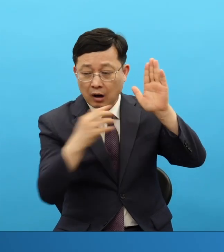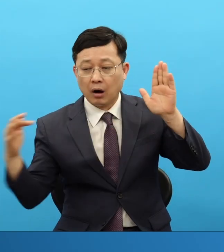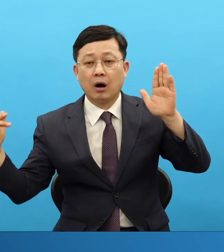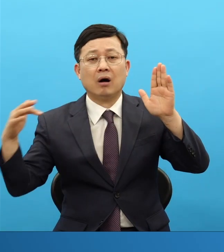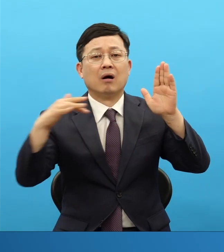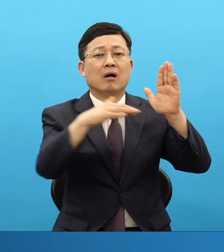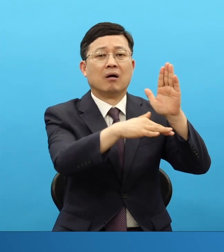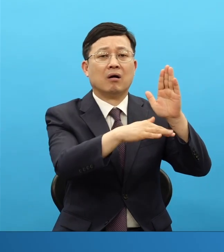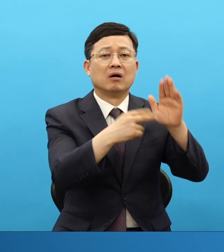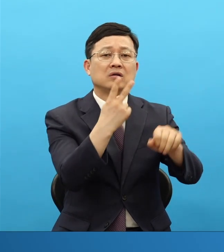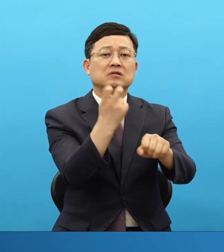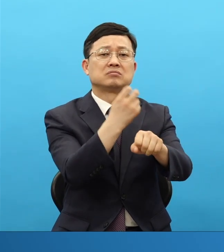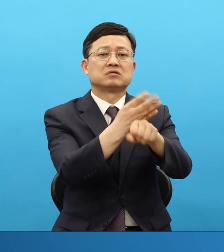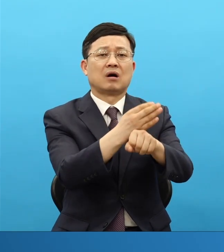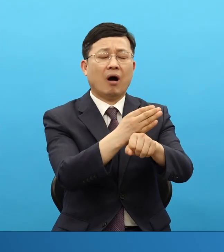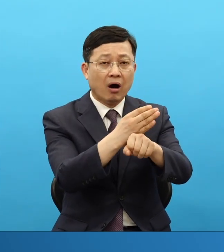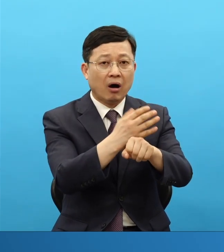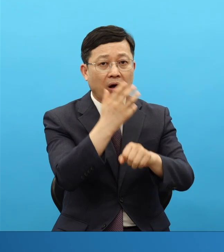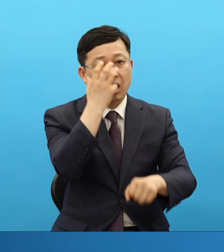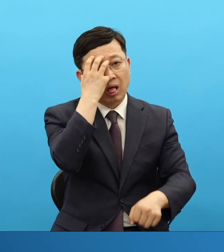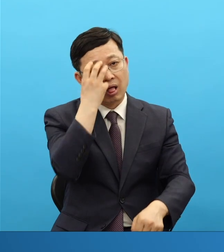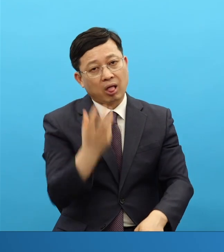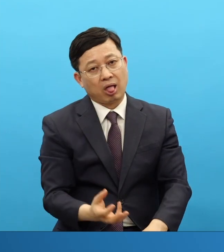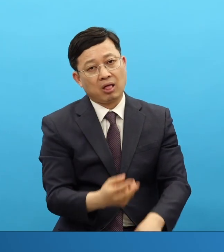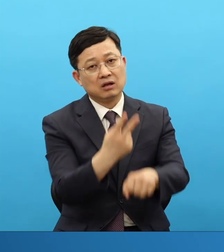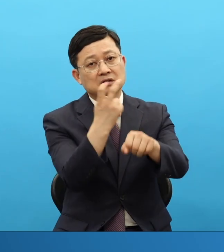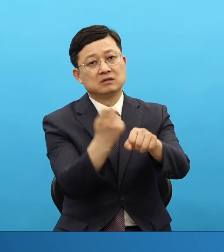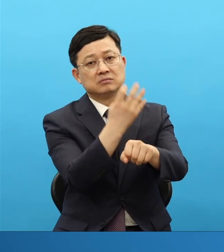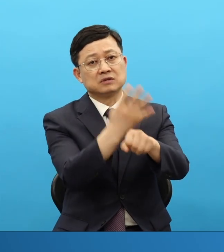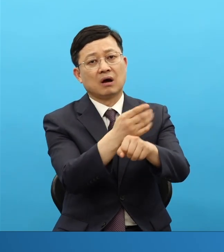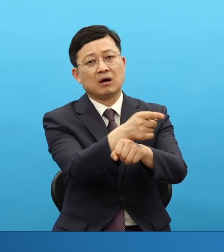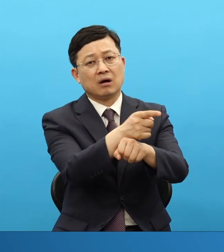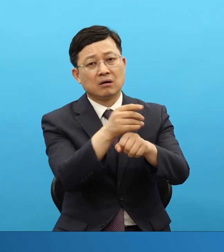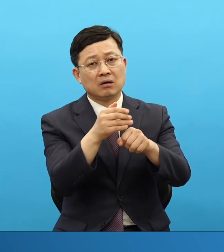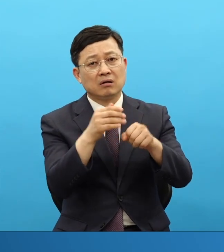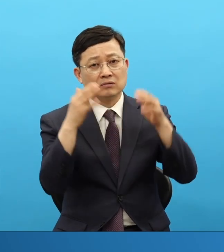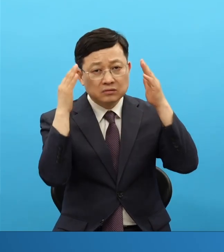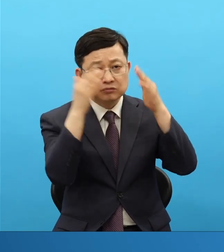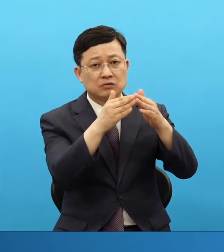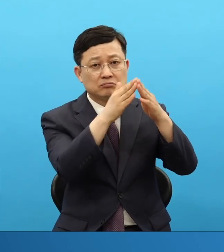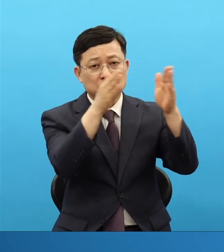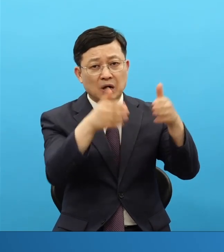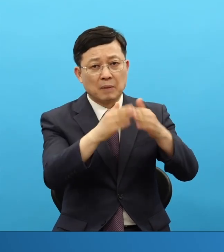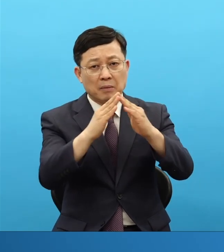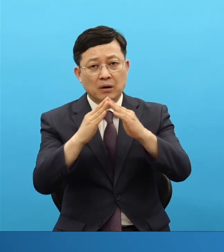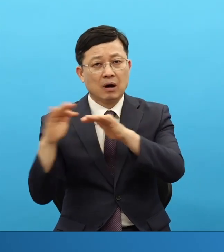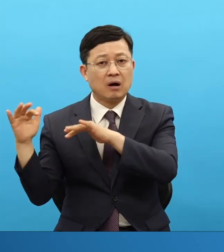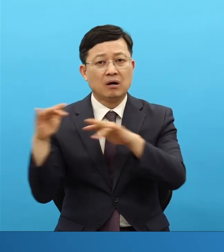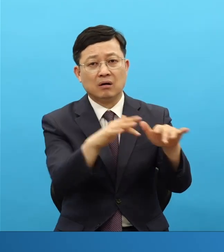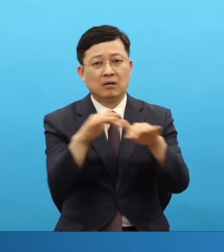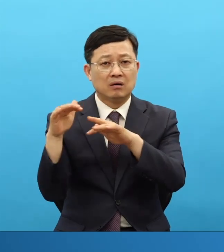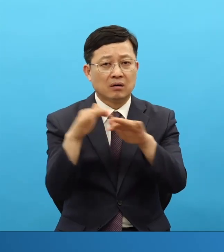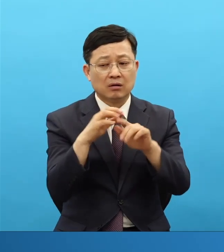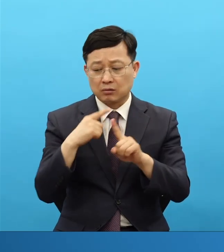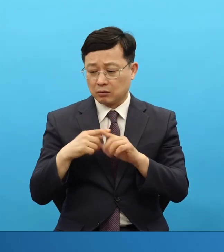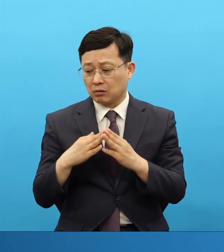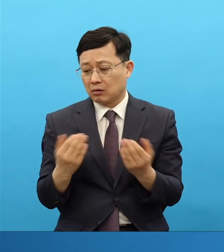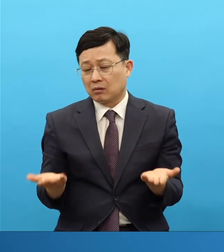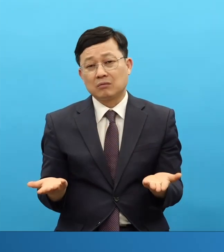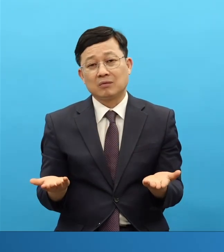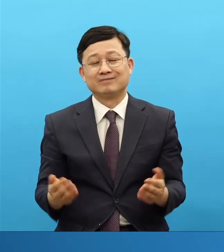doing 24 hours. 깜짝 놀랐어요. I was really surprised. 지금 우리가 중위자 한 명 한 명만 은혜 받아도